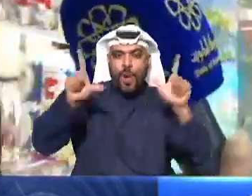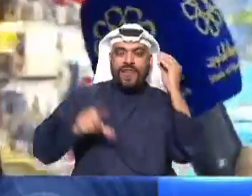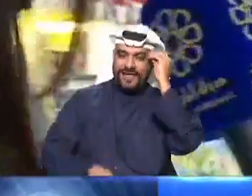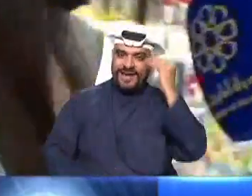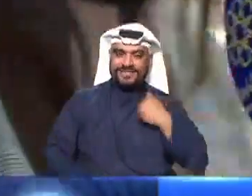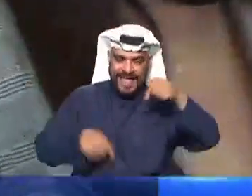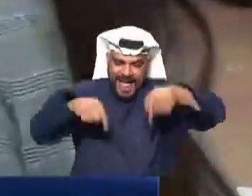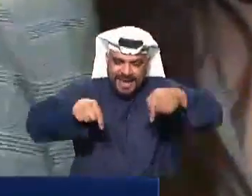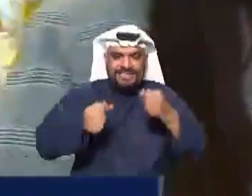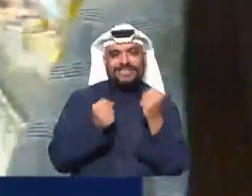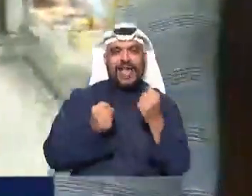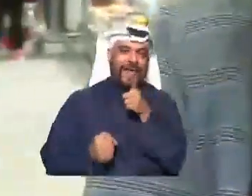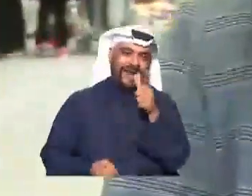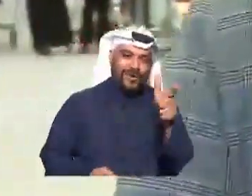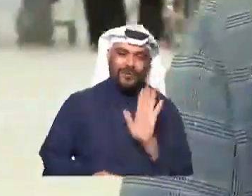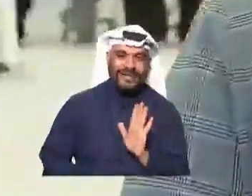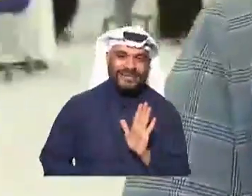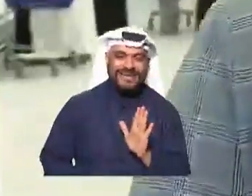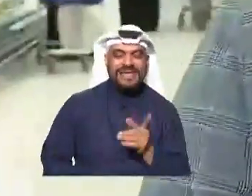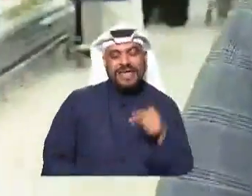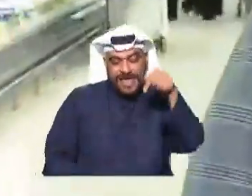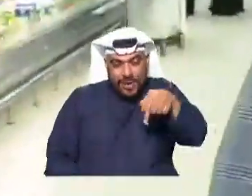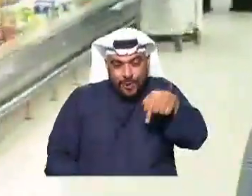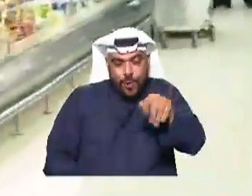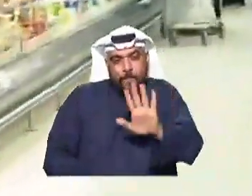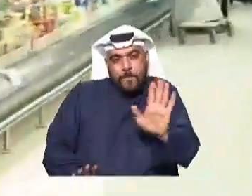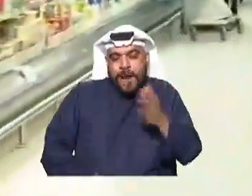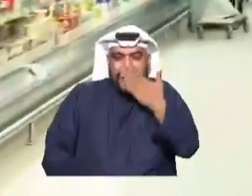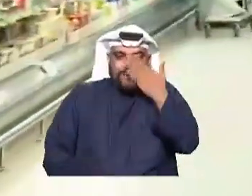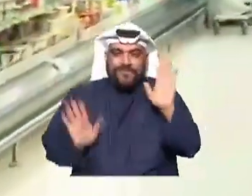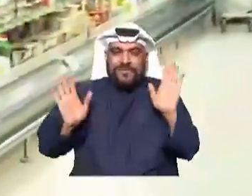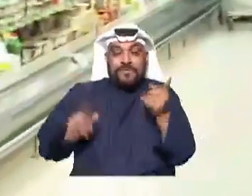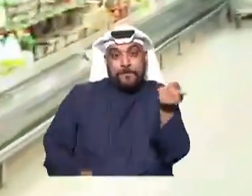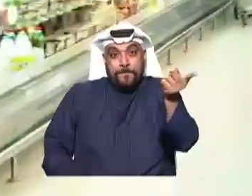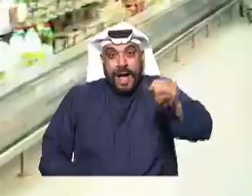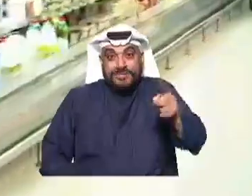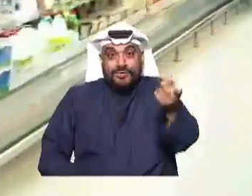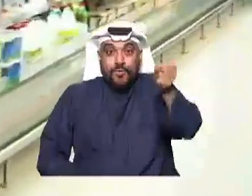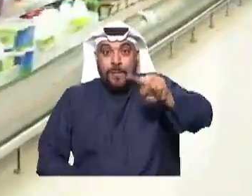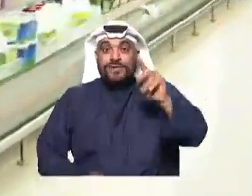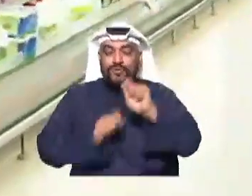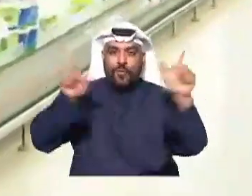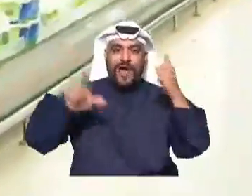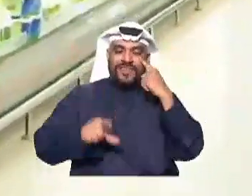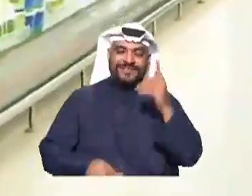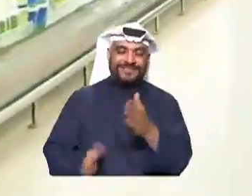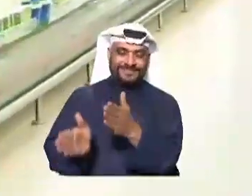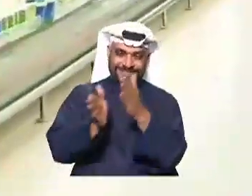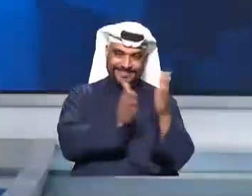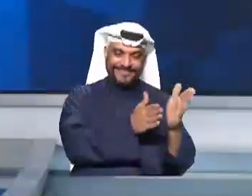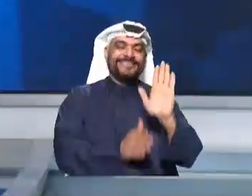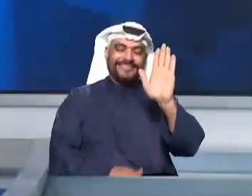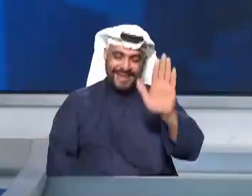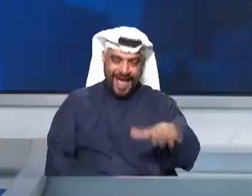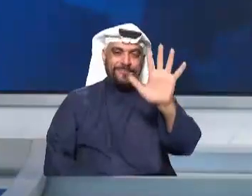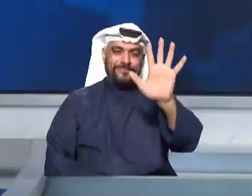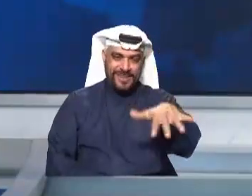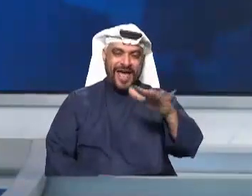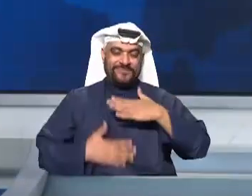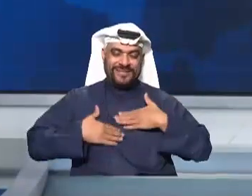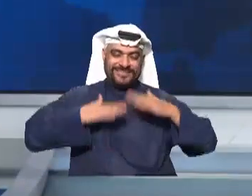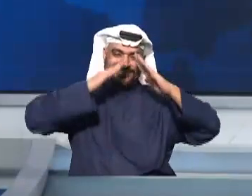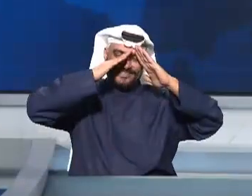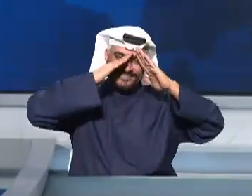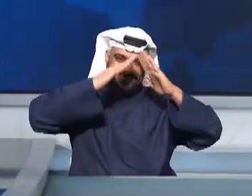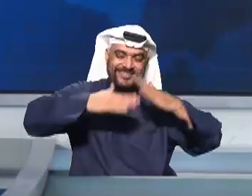لك. مشاهدينا الكرام، هذا كل ما لدي الآن، إليكم بالاستديو. نعم الزميلة مروة محرم من جمعية الفنطاس،